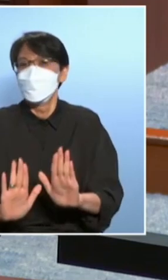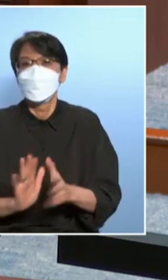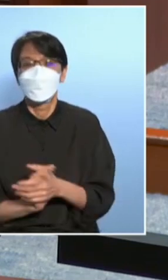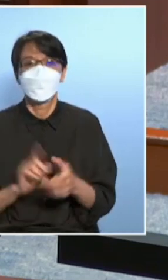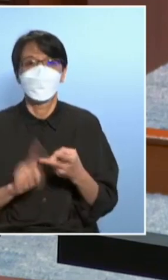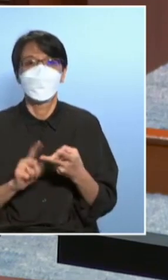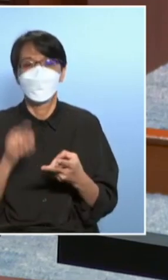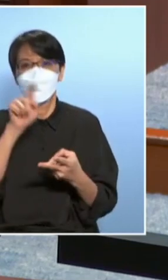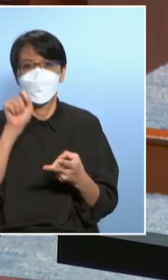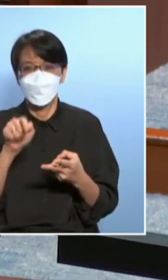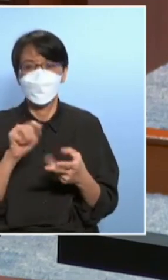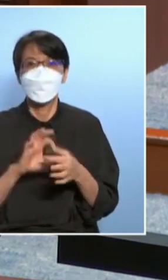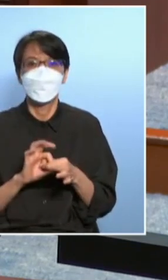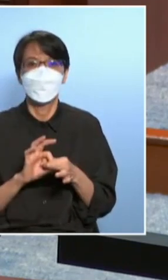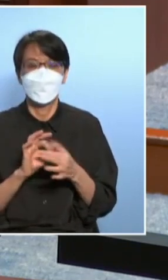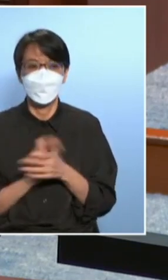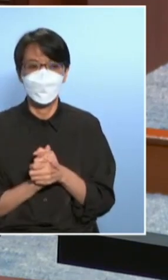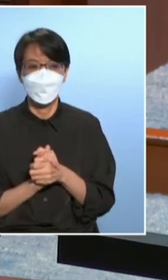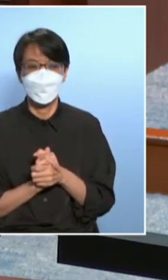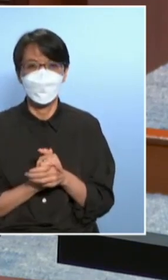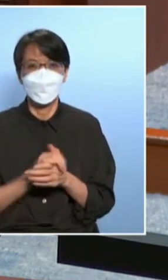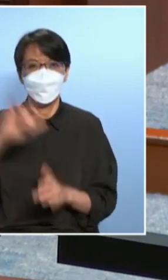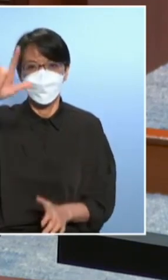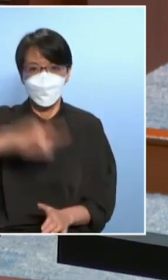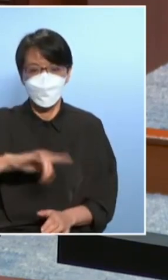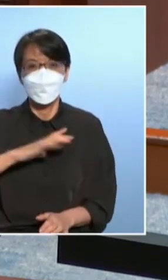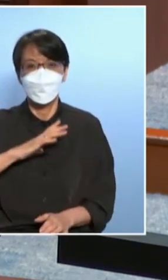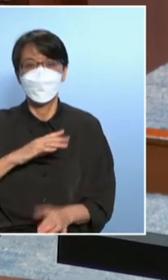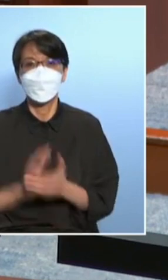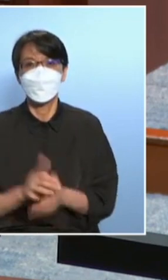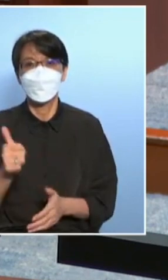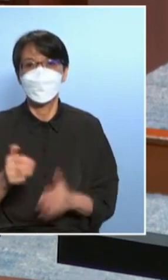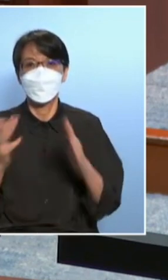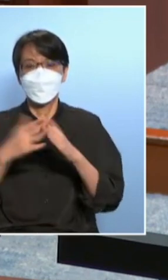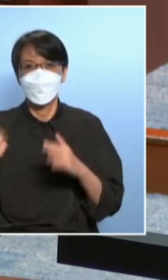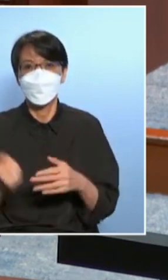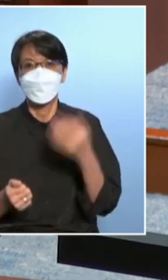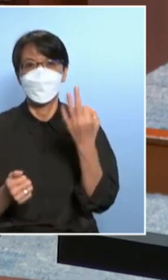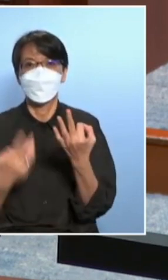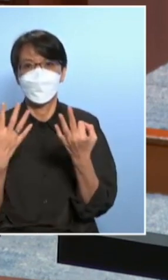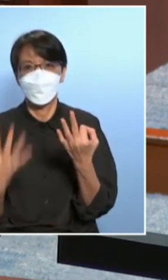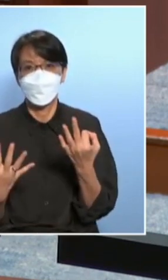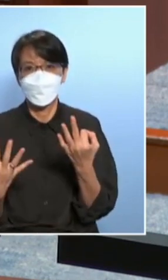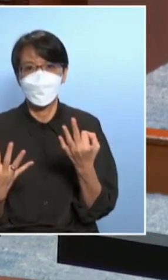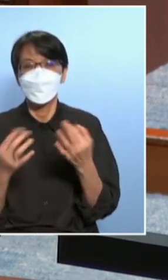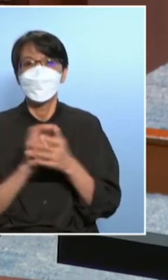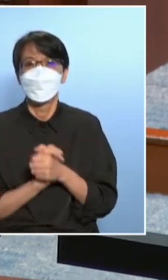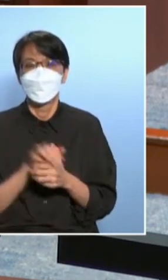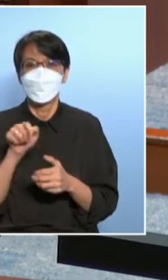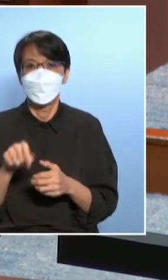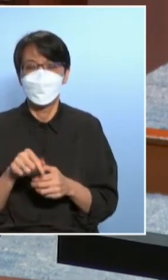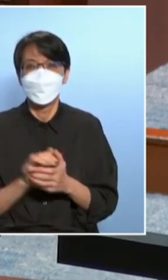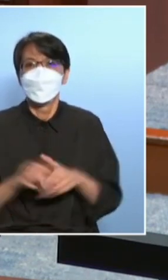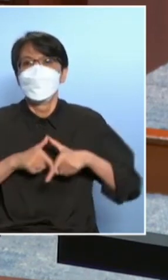第二個問題咧，都係講翻嗰個入境嘅情況啦。咁都感謝局長啦，你3+4呢個都係一個即係好